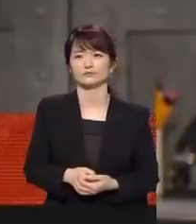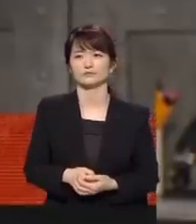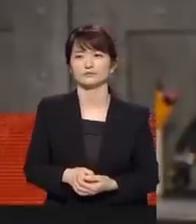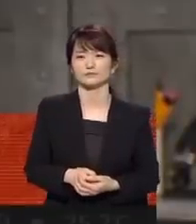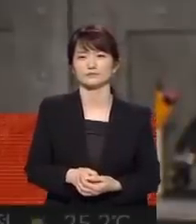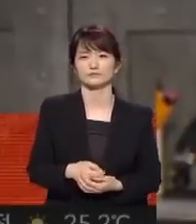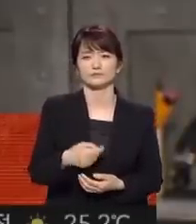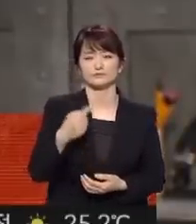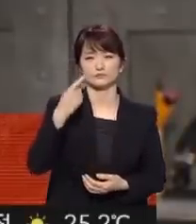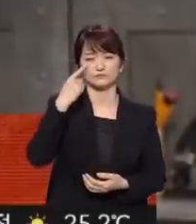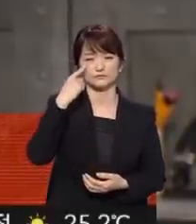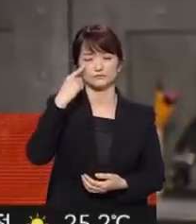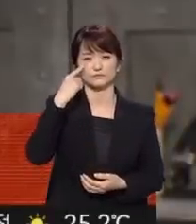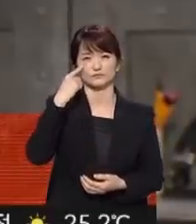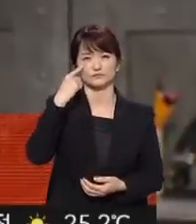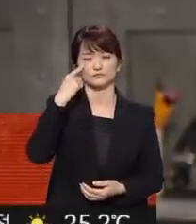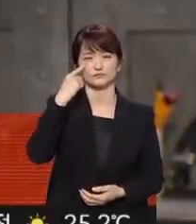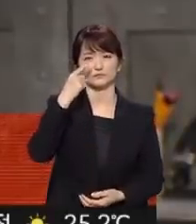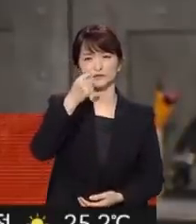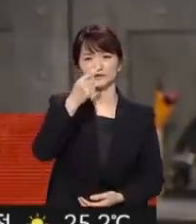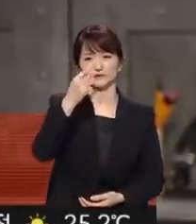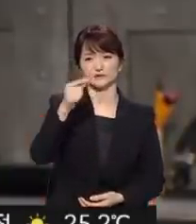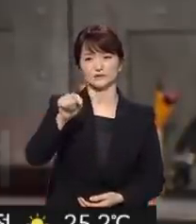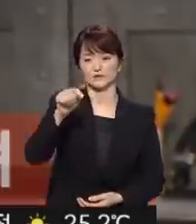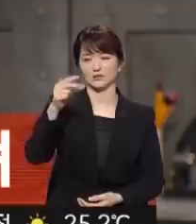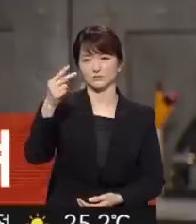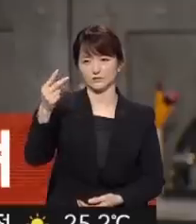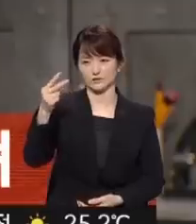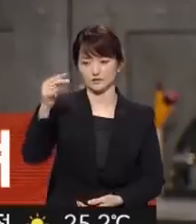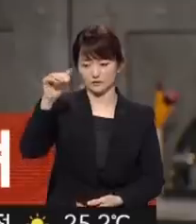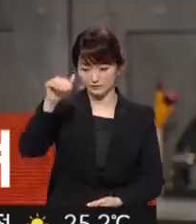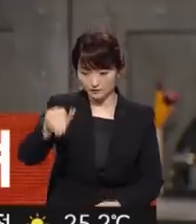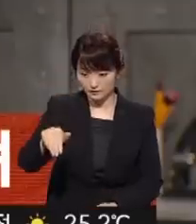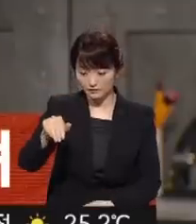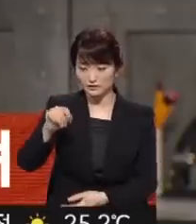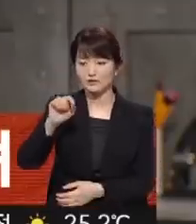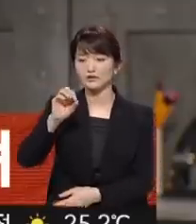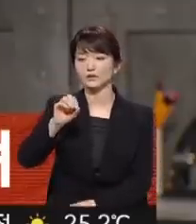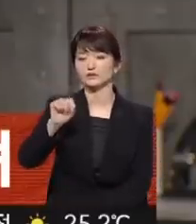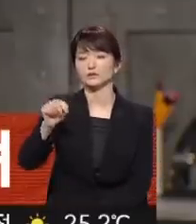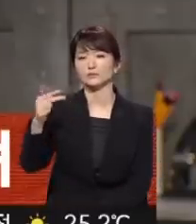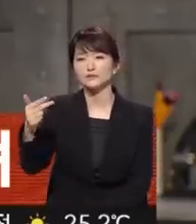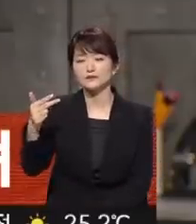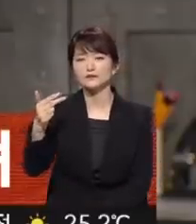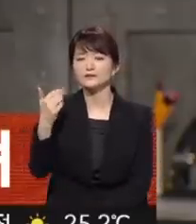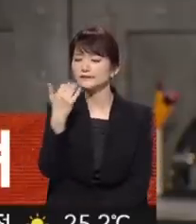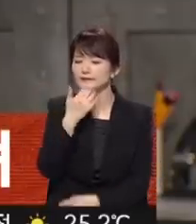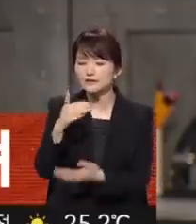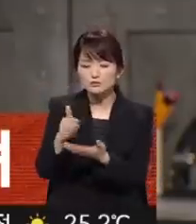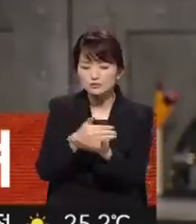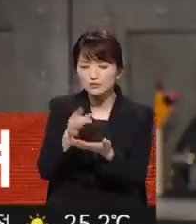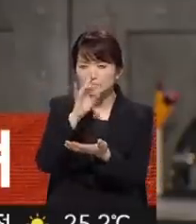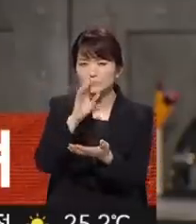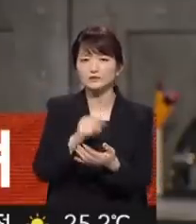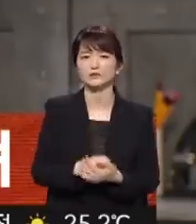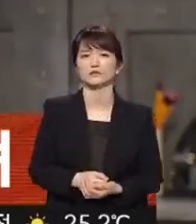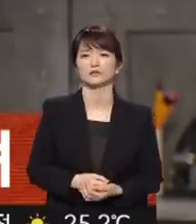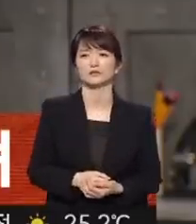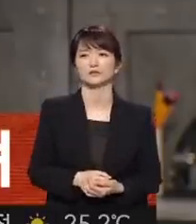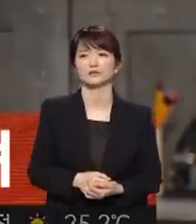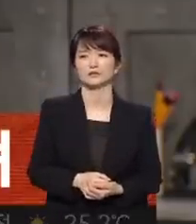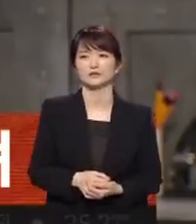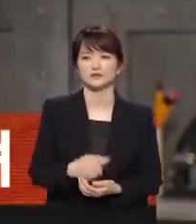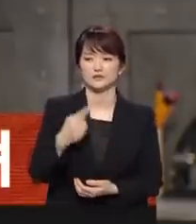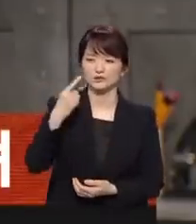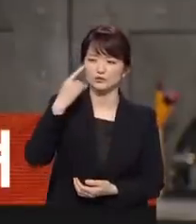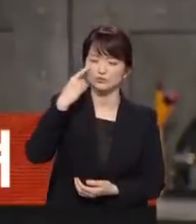시력이 떨어졌어요. 떨어진 뿐만 아니라 그 나중에 보니까 색깔 구분도 안 된다고 그래요. 그렇다고 한다면 실제적으로 온전한 눈을 갖다가